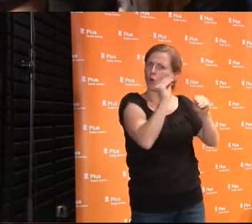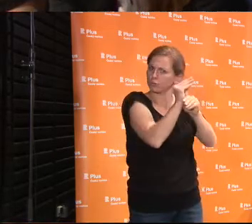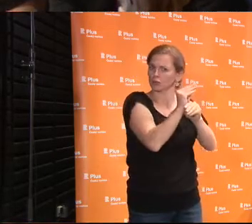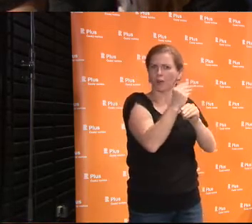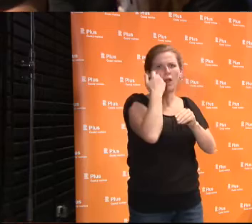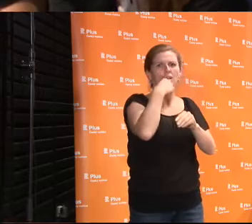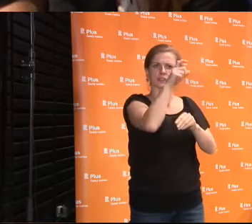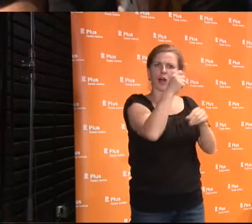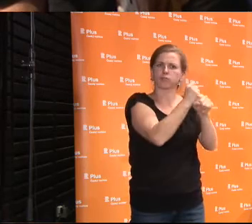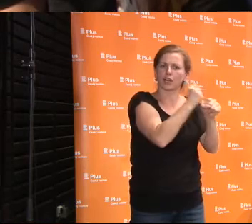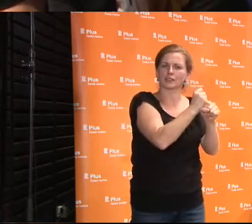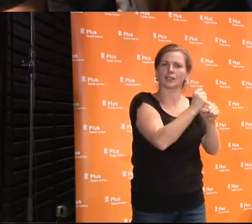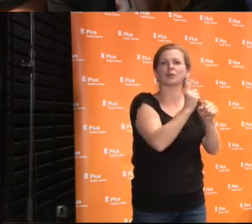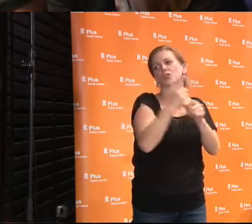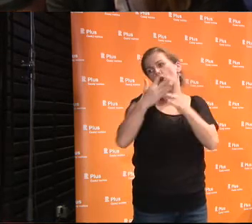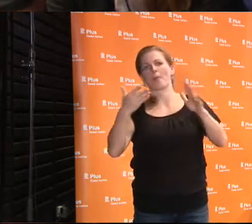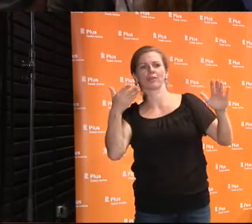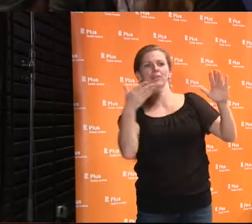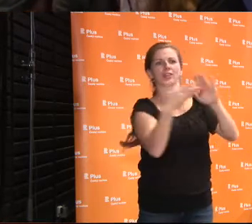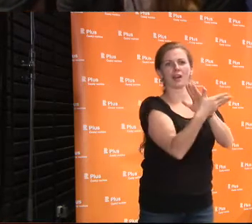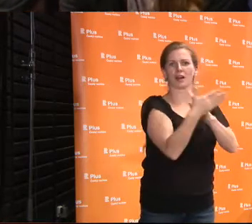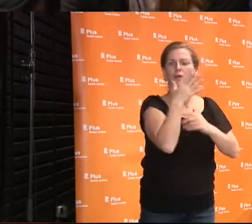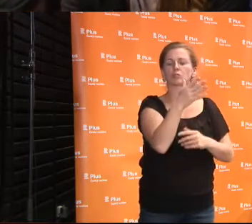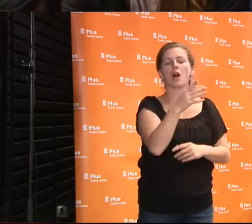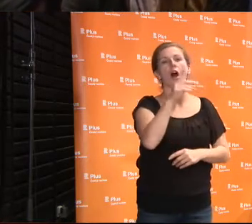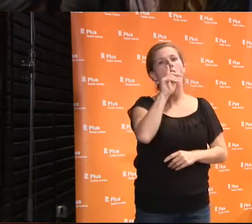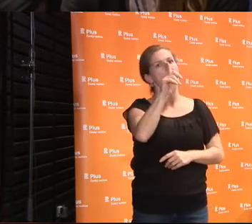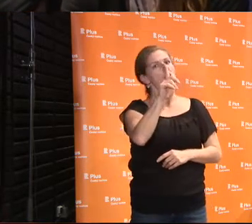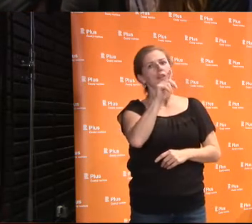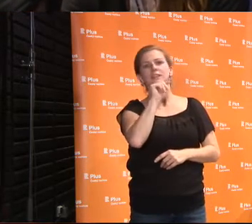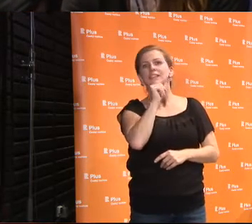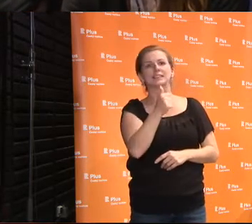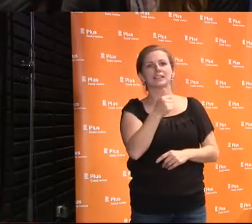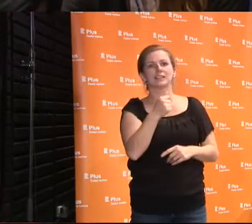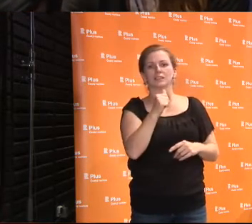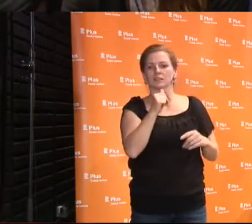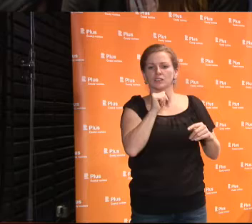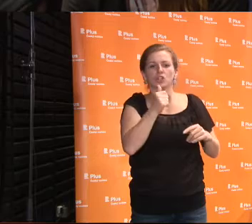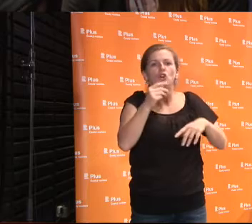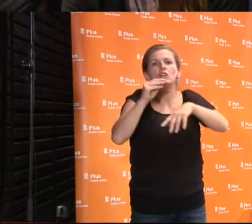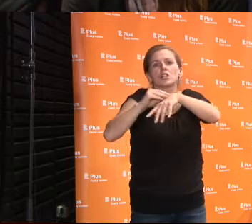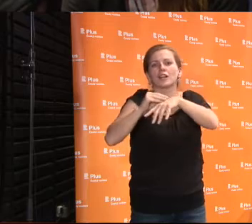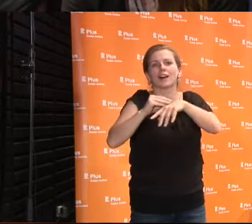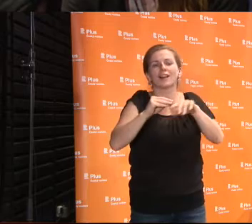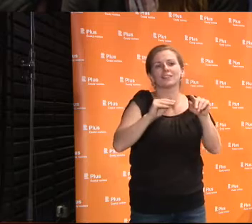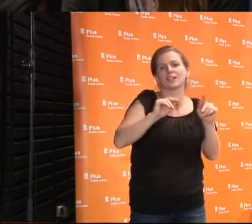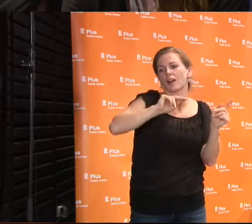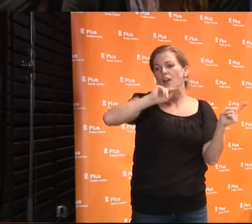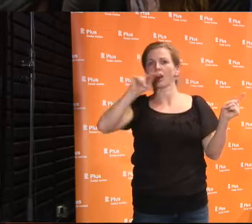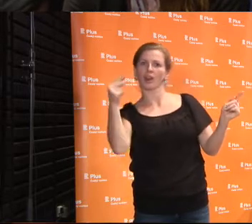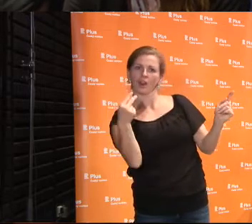práci roboty nebo umělou inteligencí. Ale nezaznívá asi to B, nebo tady zatím nezaznělo. Dám